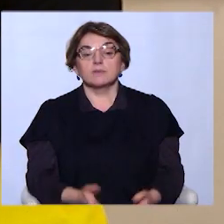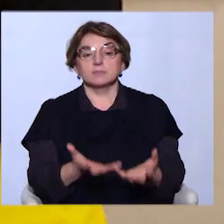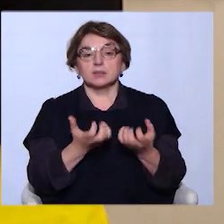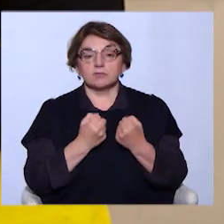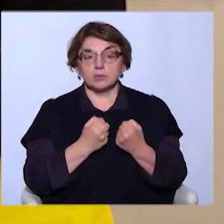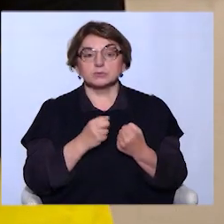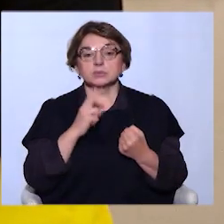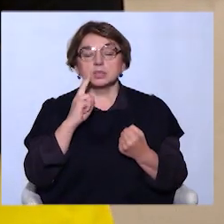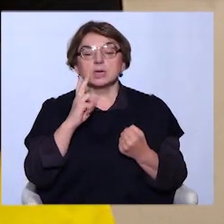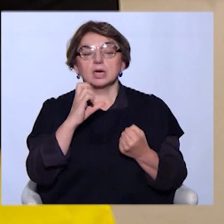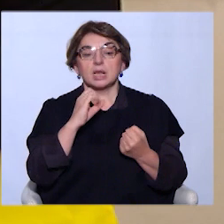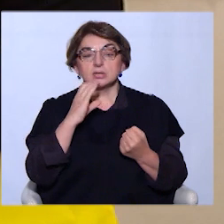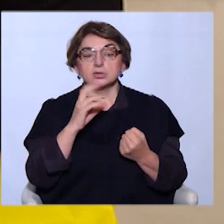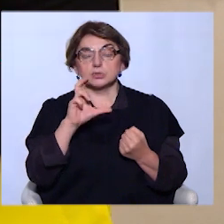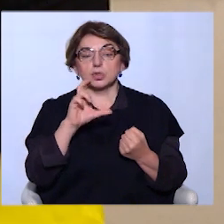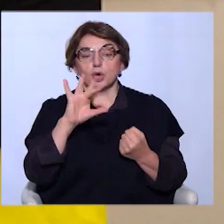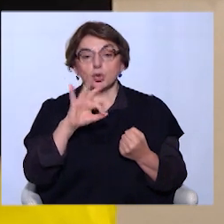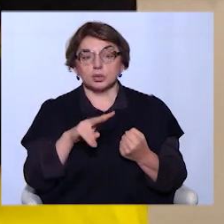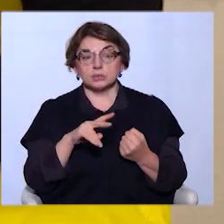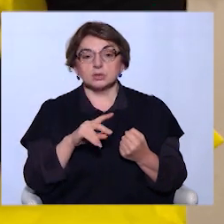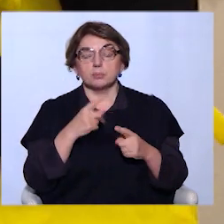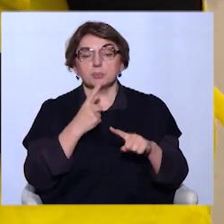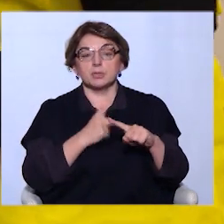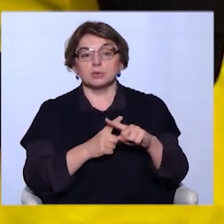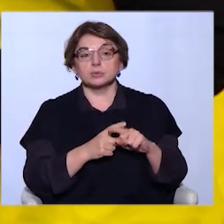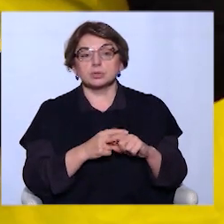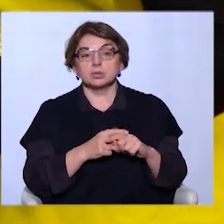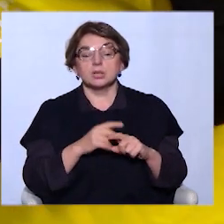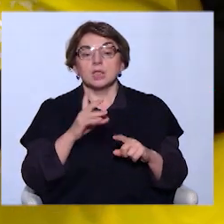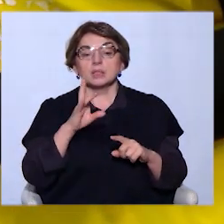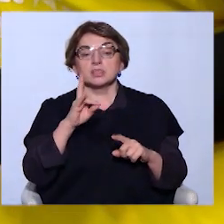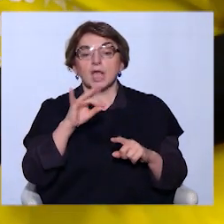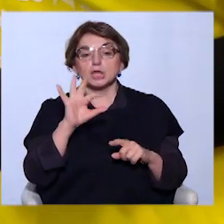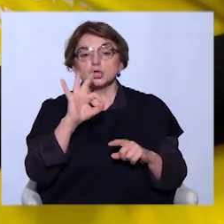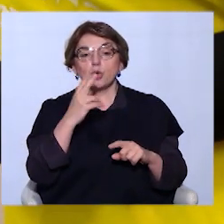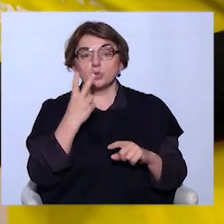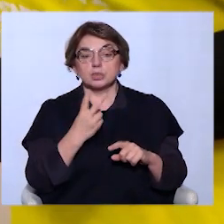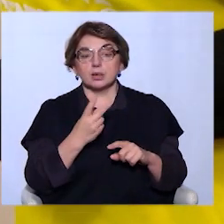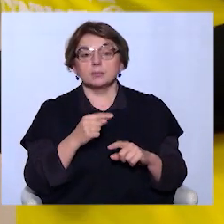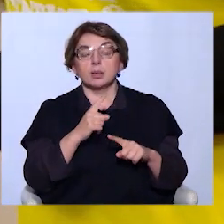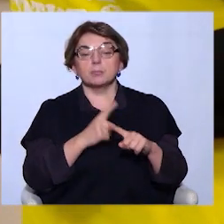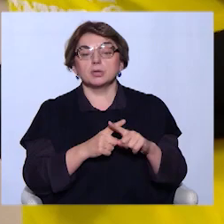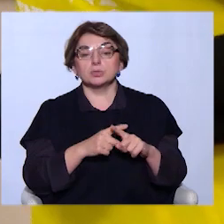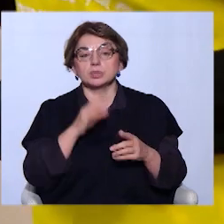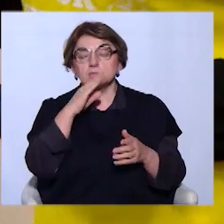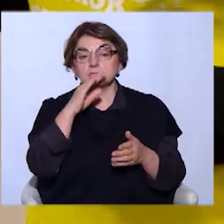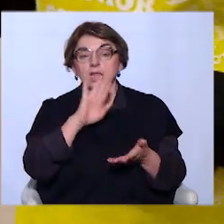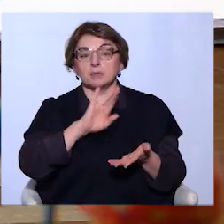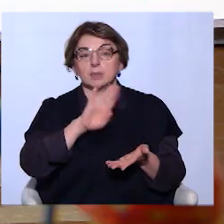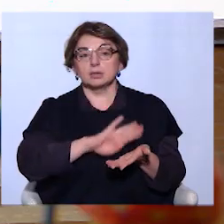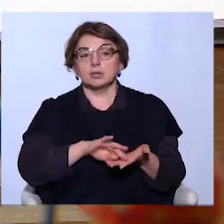მაძლევს კალციუმის ქლორიდს პლუს ნახშირორჟანგი და პლუს